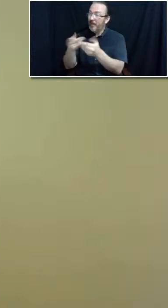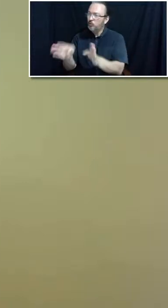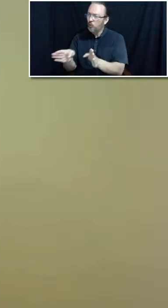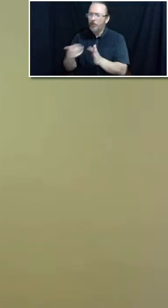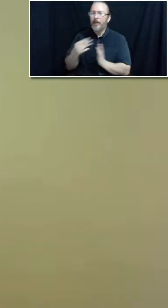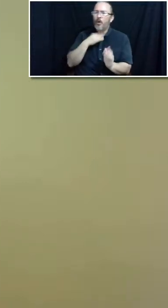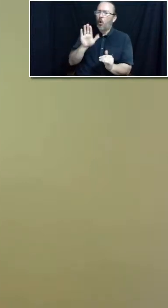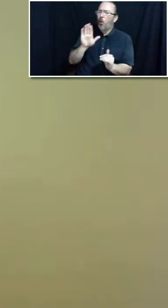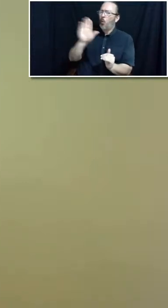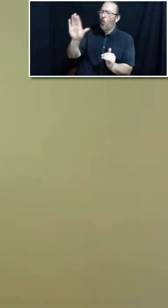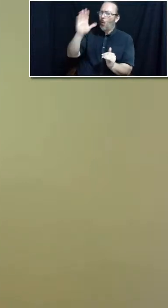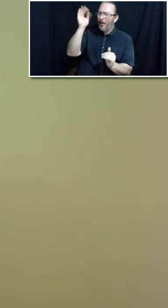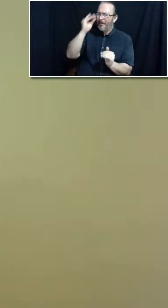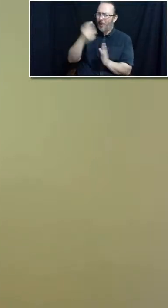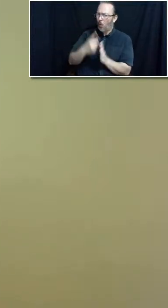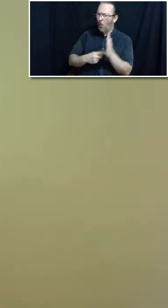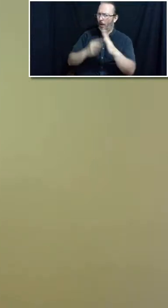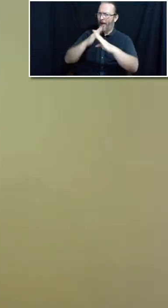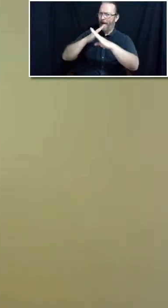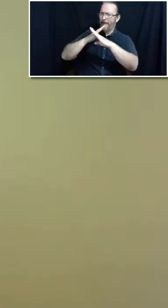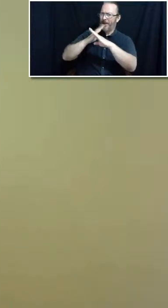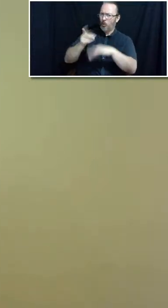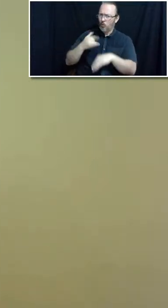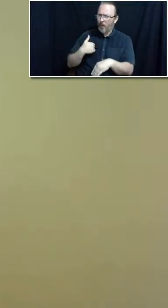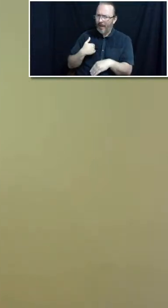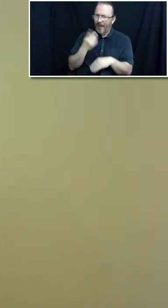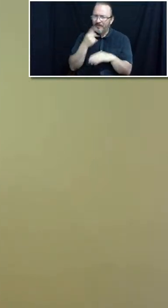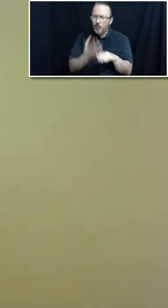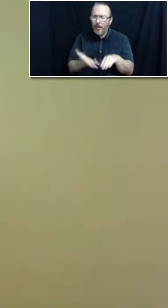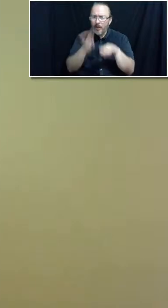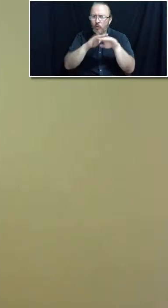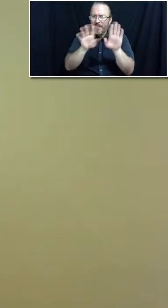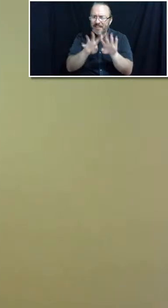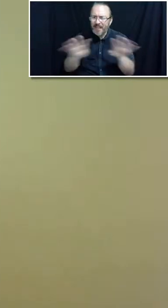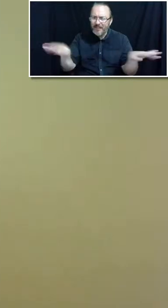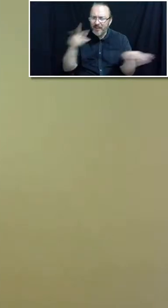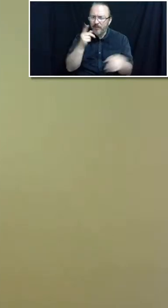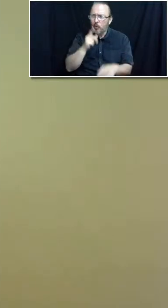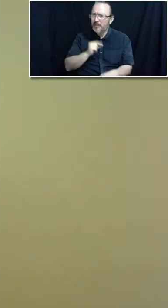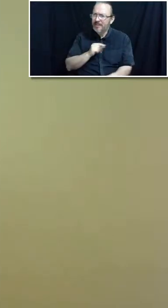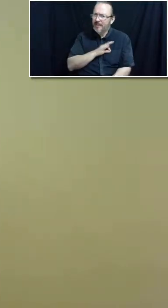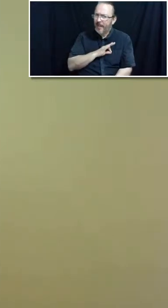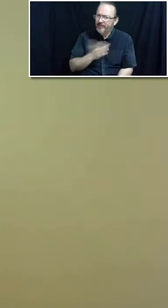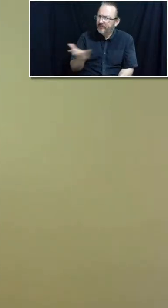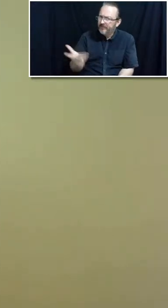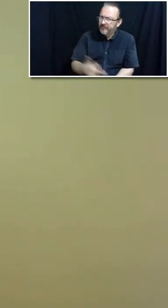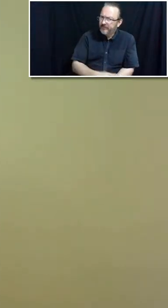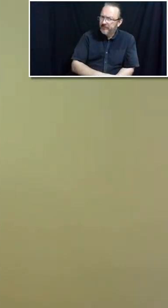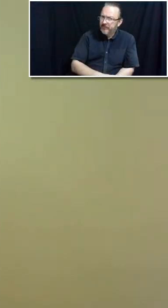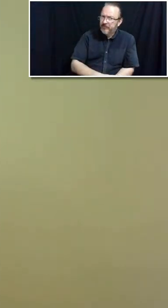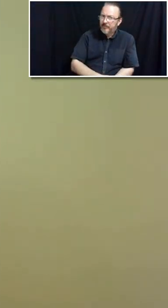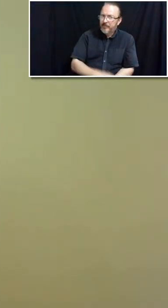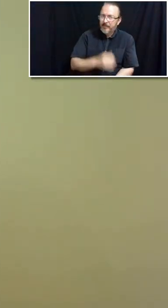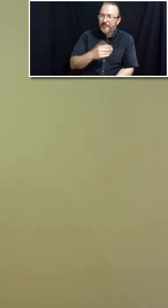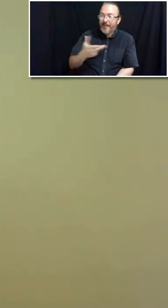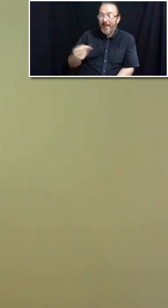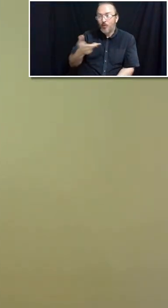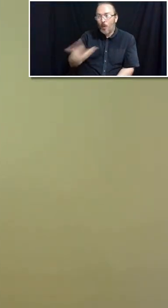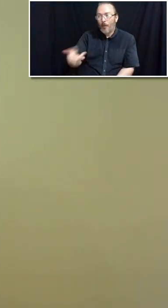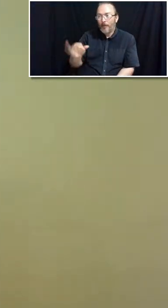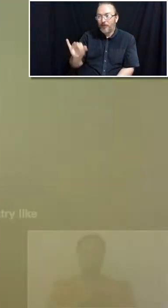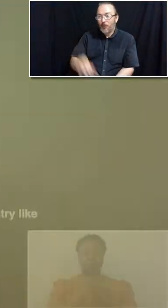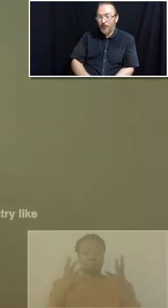sont certains des obstacles qui doivent être surmontés pour augmenter la diversité au sein du personnel enseignant? Sonia, la parole est à